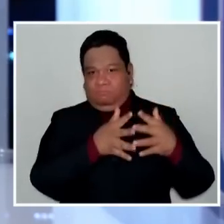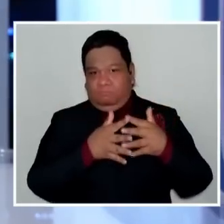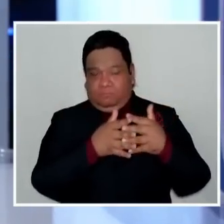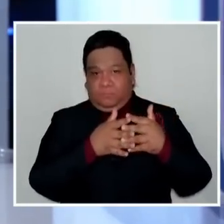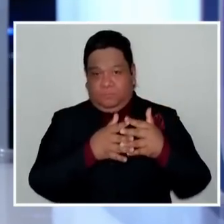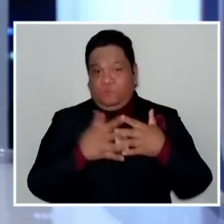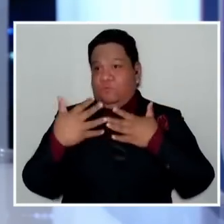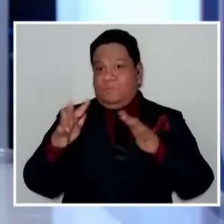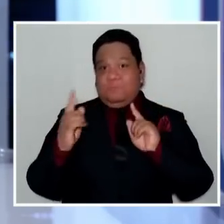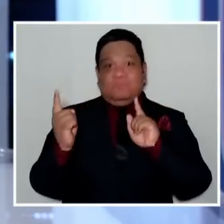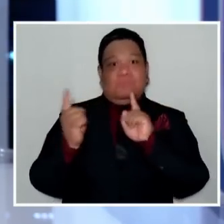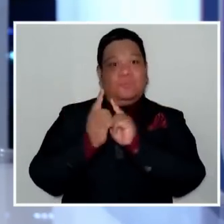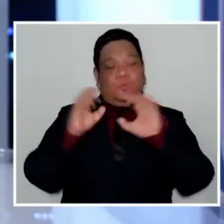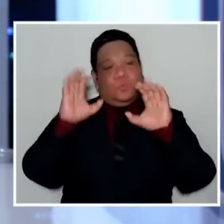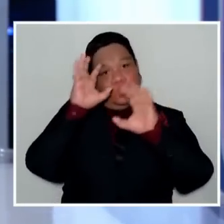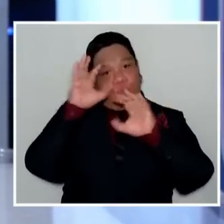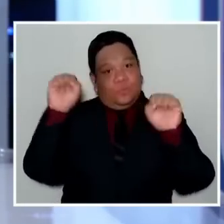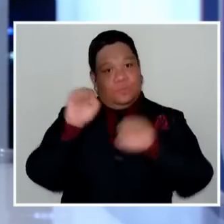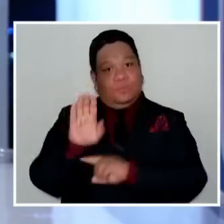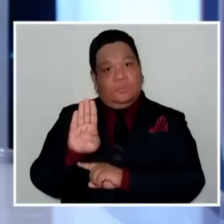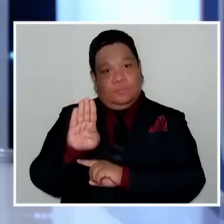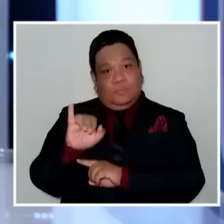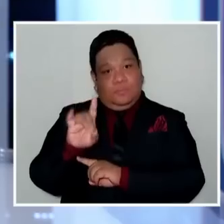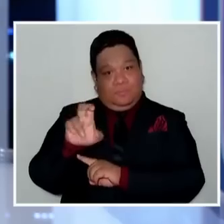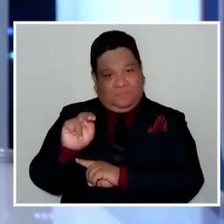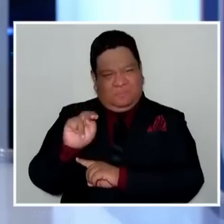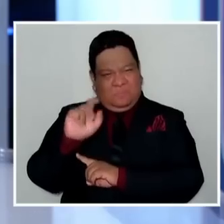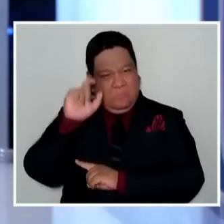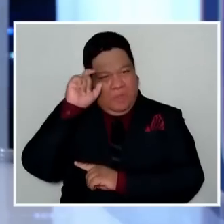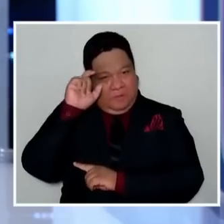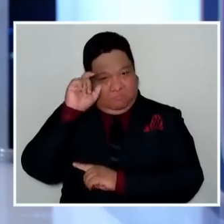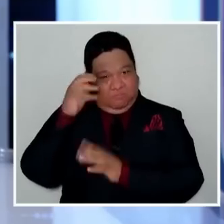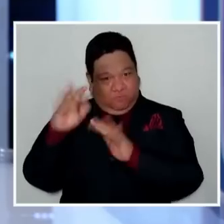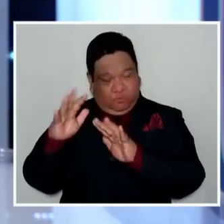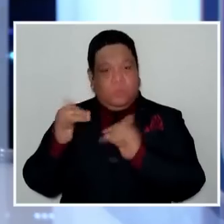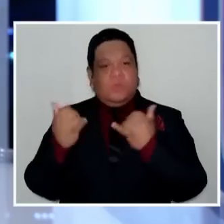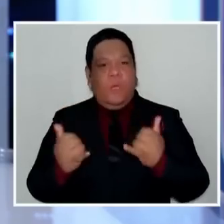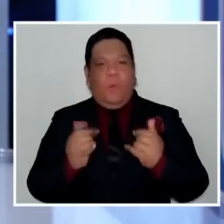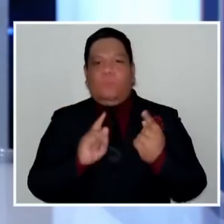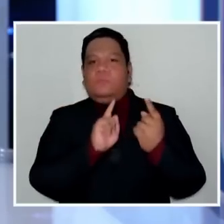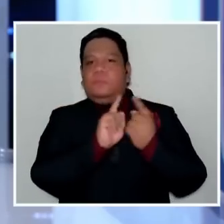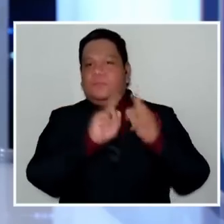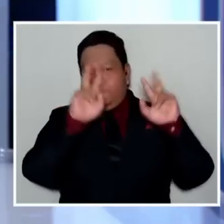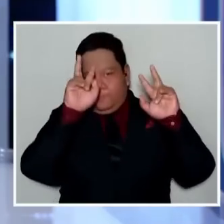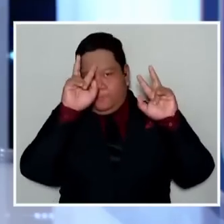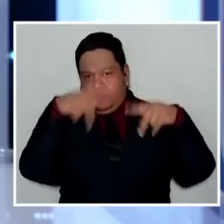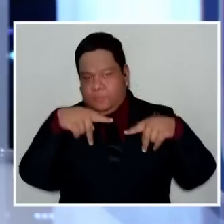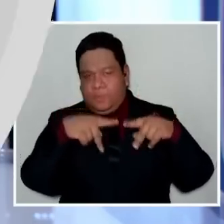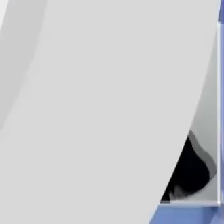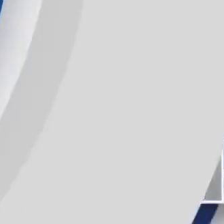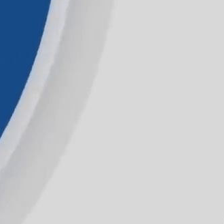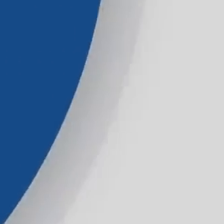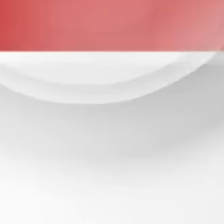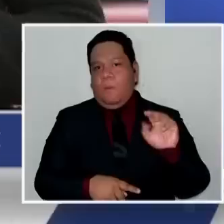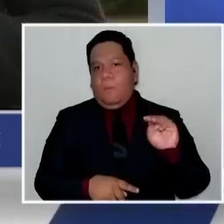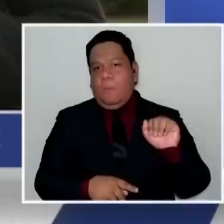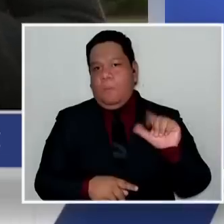Harris, kung saan natalakay din ang mga isyu sa West Philippine Sea. Live mula sa Washington,